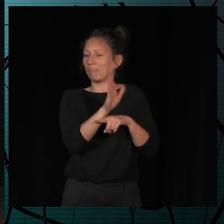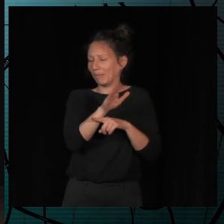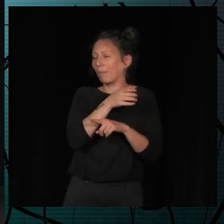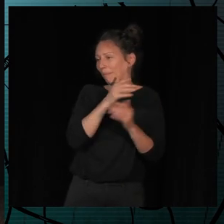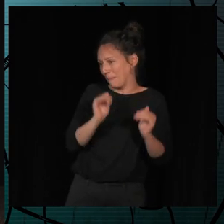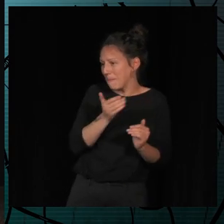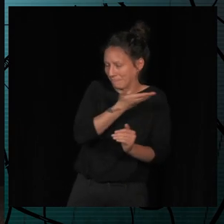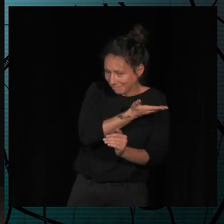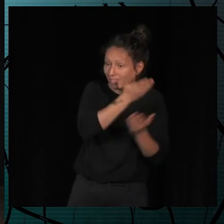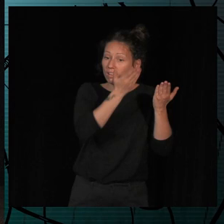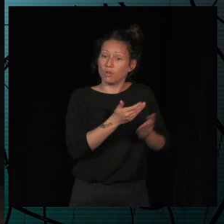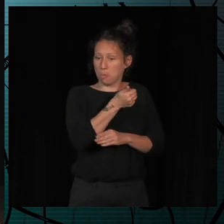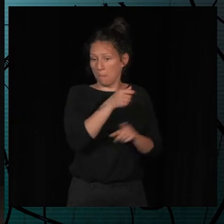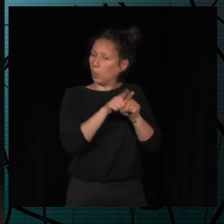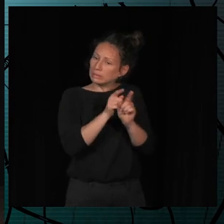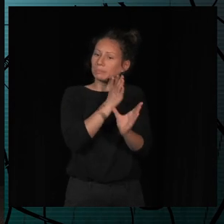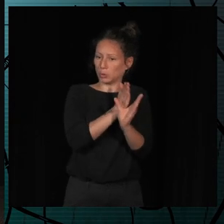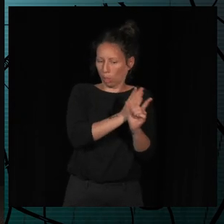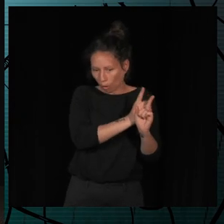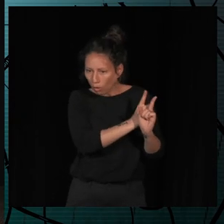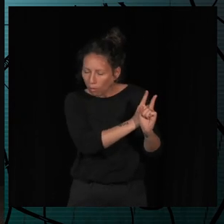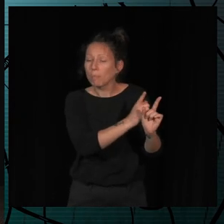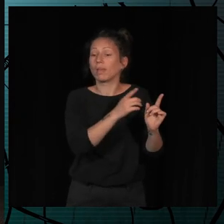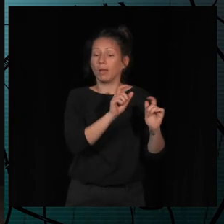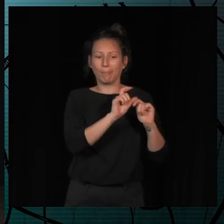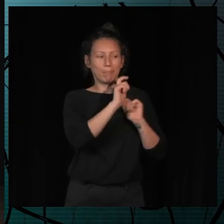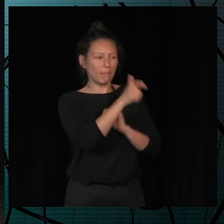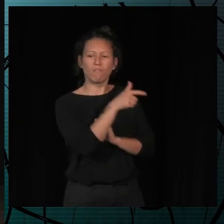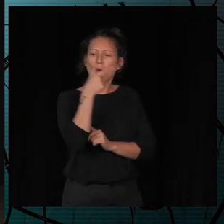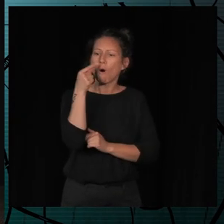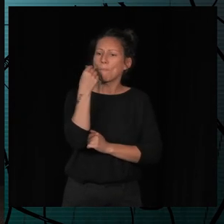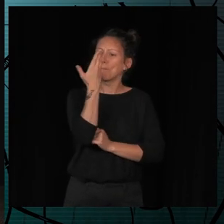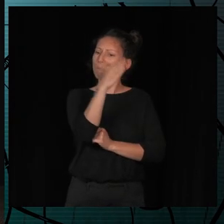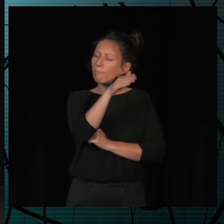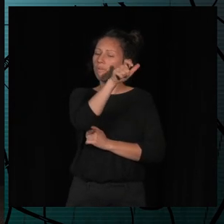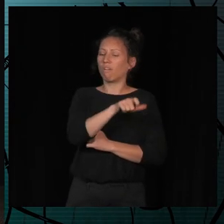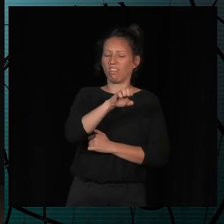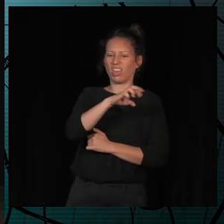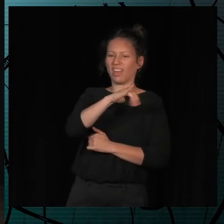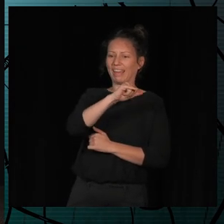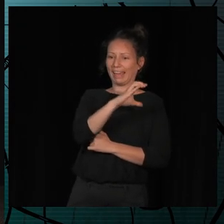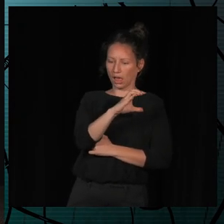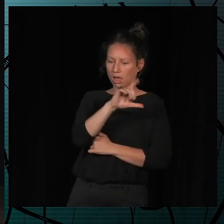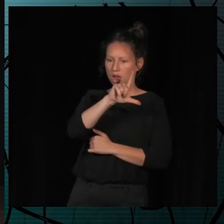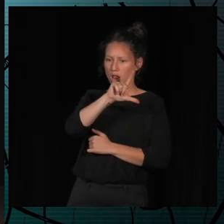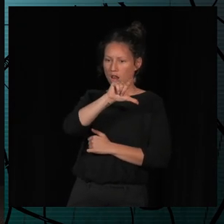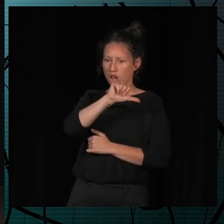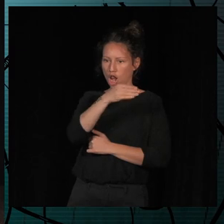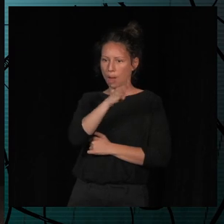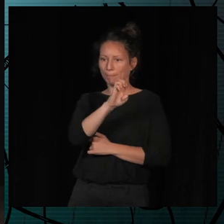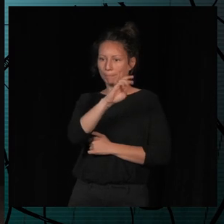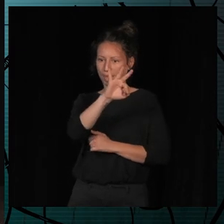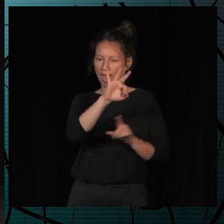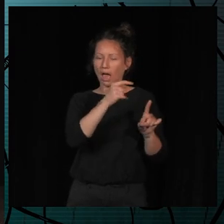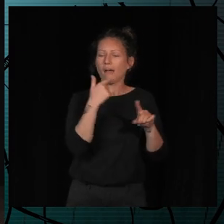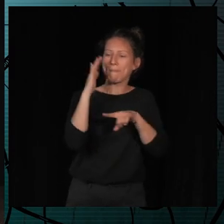aussi psychon psychologue clinicien et à côté de lui Éric Lambert qui est maître de conférence en c'est pas